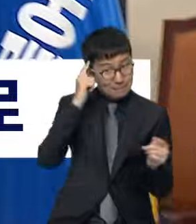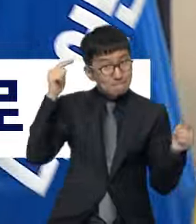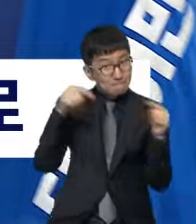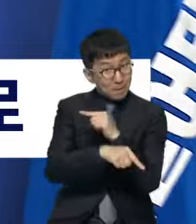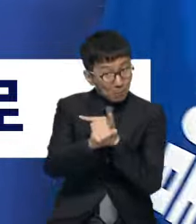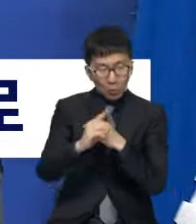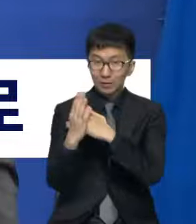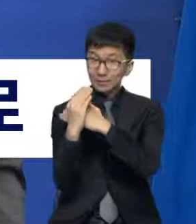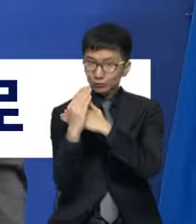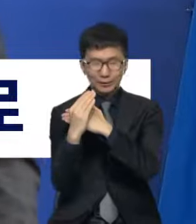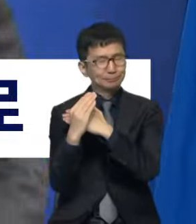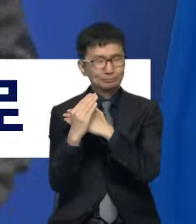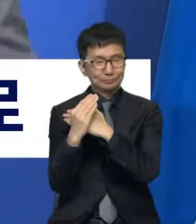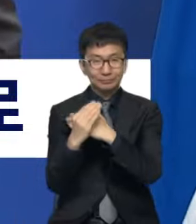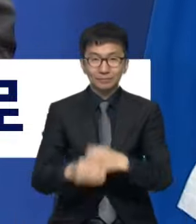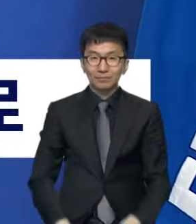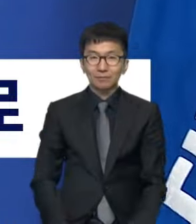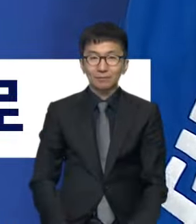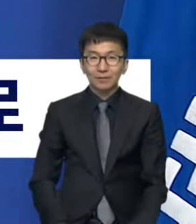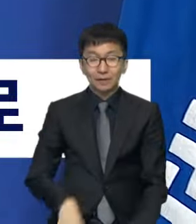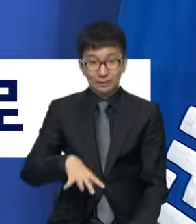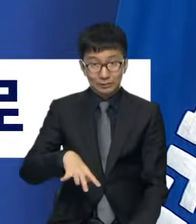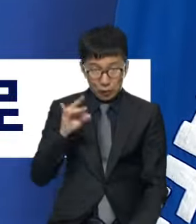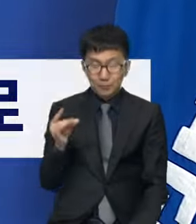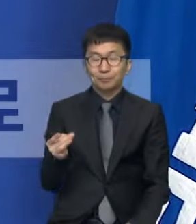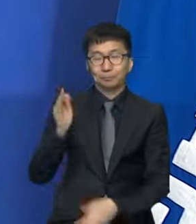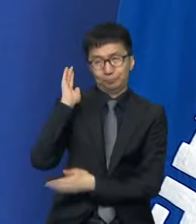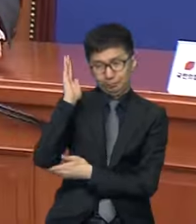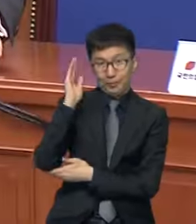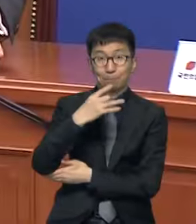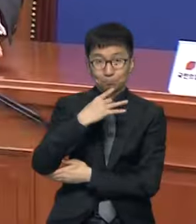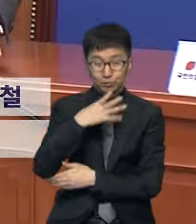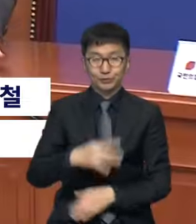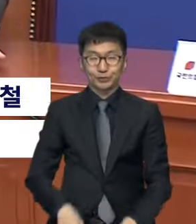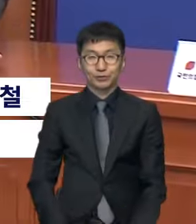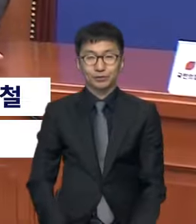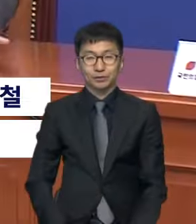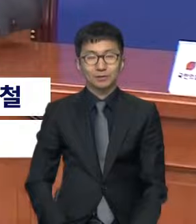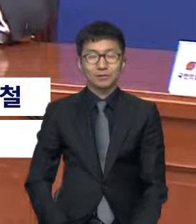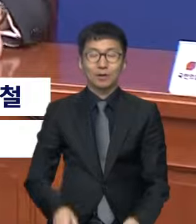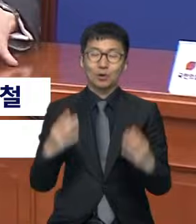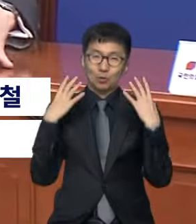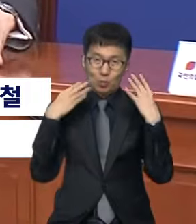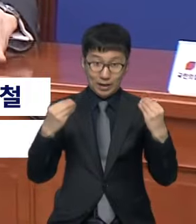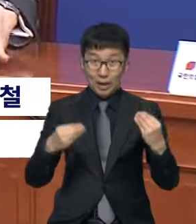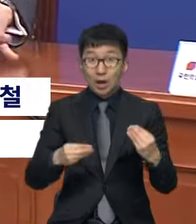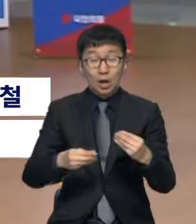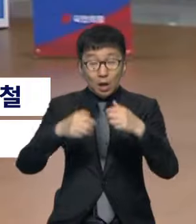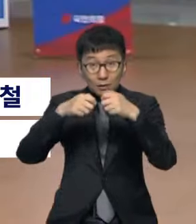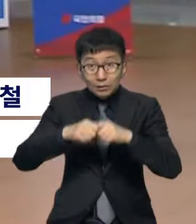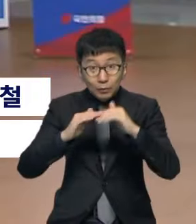않고 모두 발언까지만 공개하기로 했습니다. 회담 의제에 대해서는 내일 실무진들이 만나서 논의를